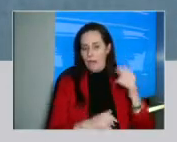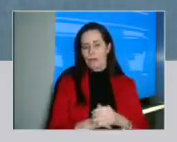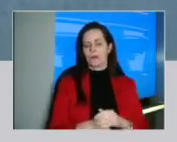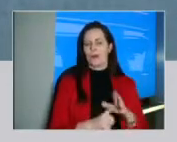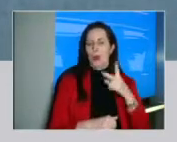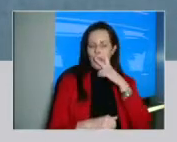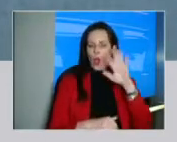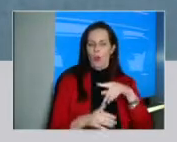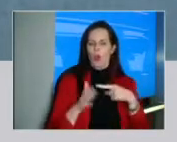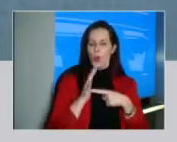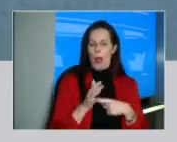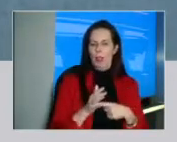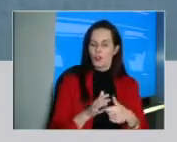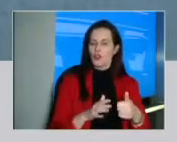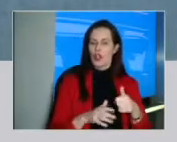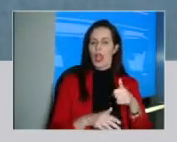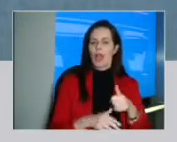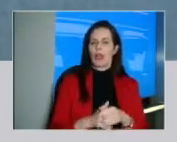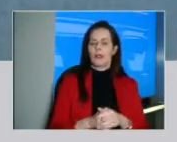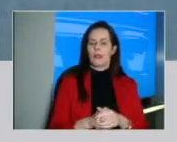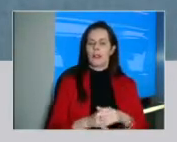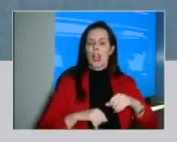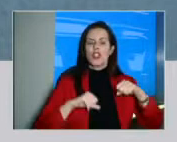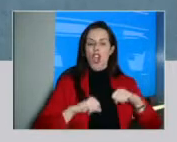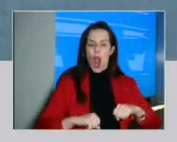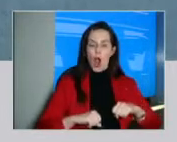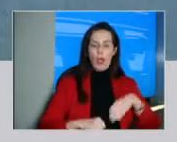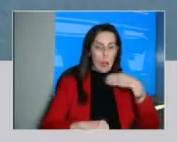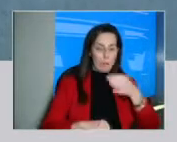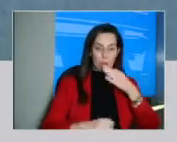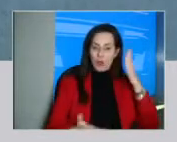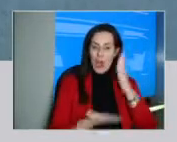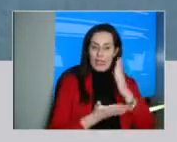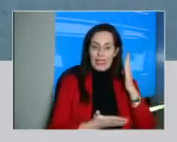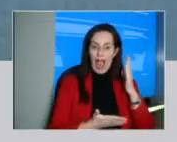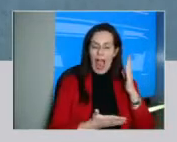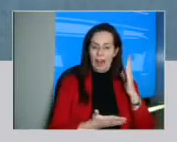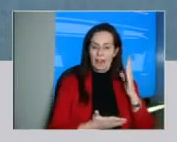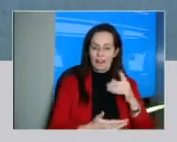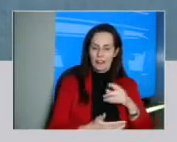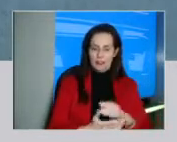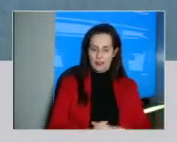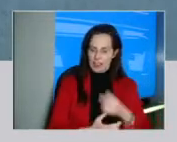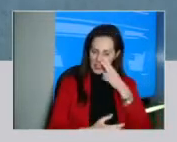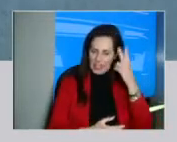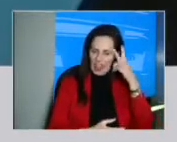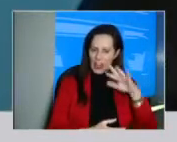בוא נראה עוד דוגמה של ראש הממשלה אריאל שרון במהלך נאום שנקטע תוך כדי השידור, אחר כך ננסה להבין